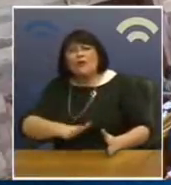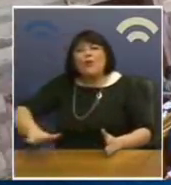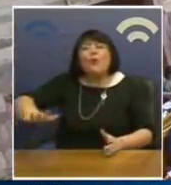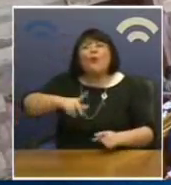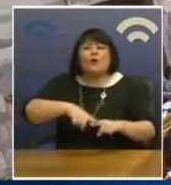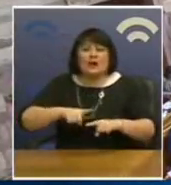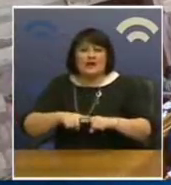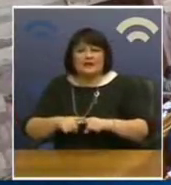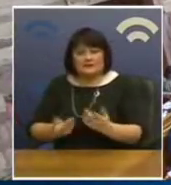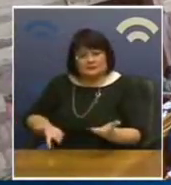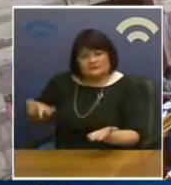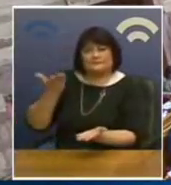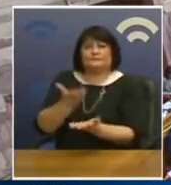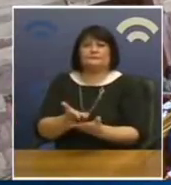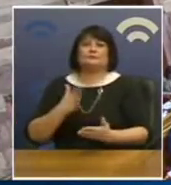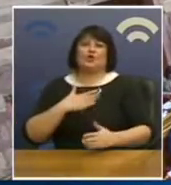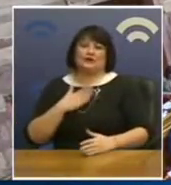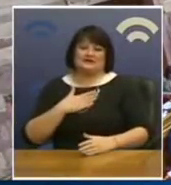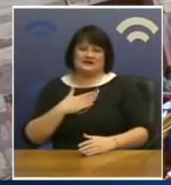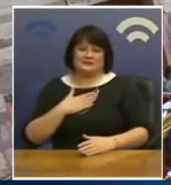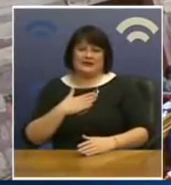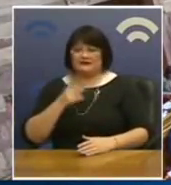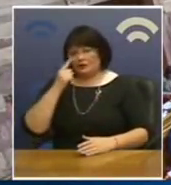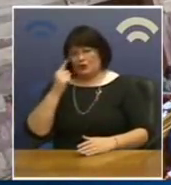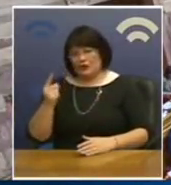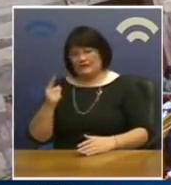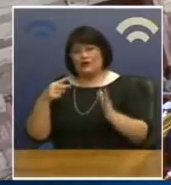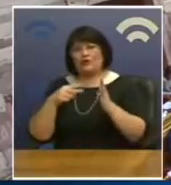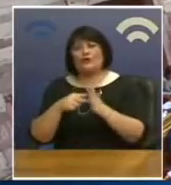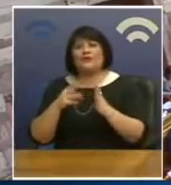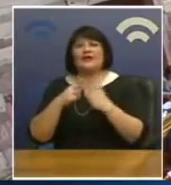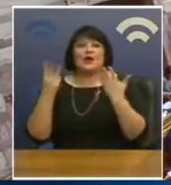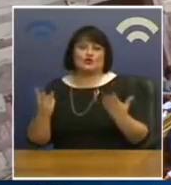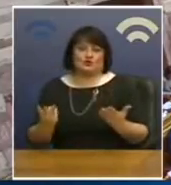καταθέσαμε την πρότασή μας τον Νοέμβρη του 2018.